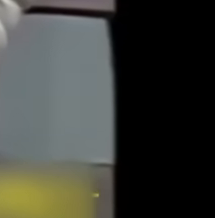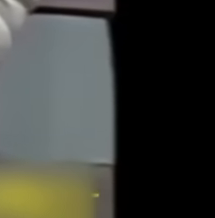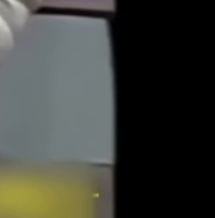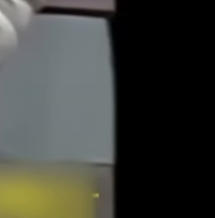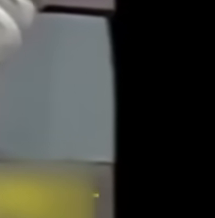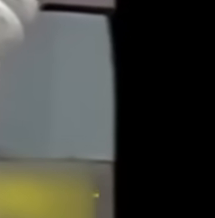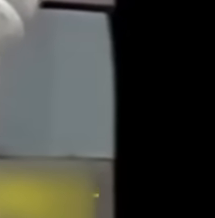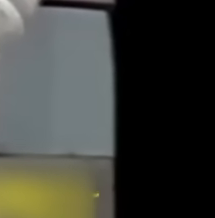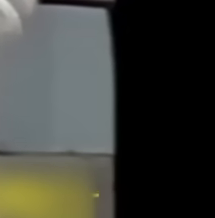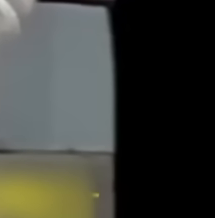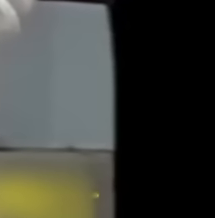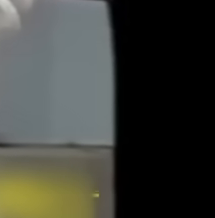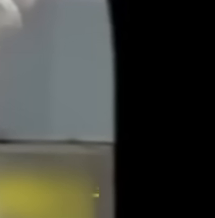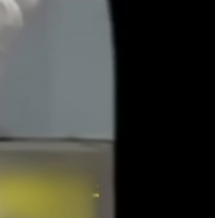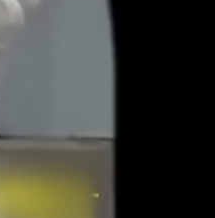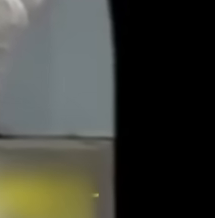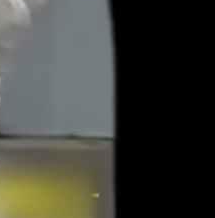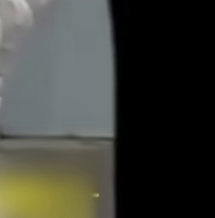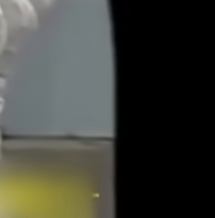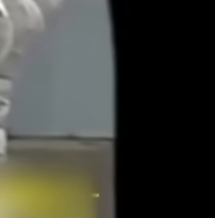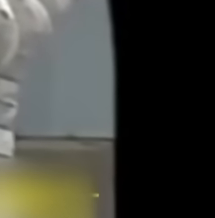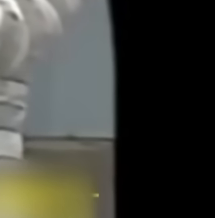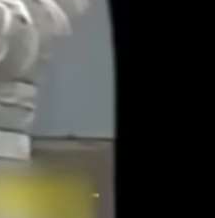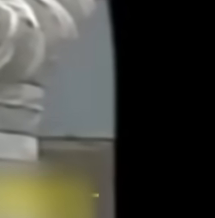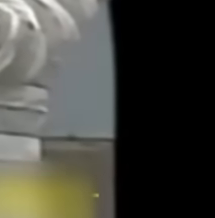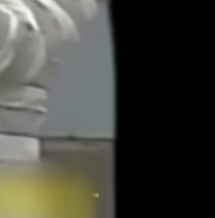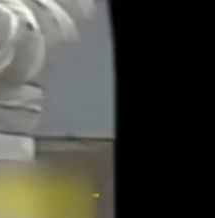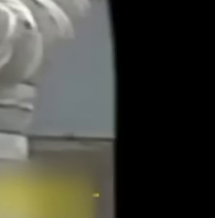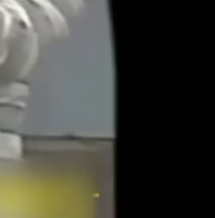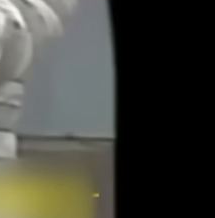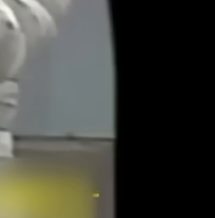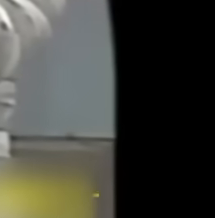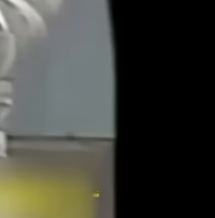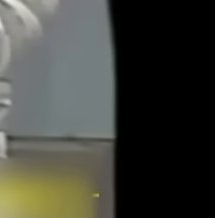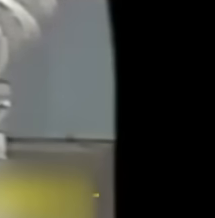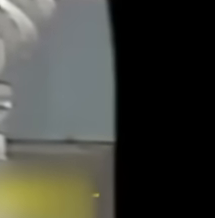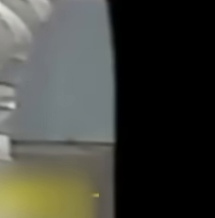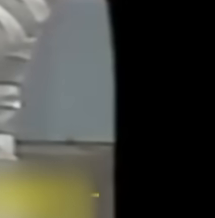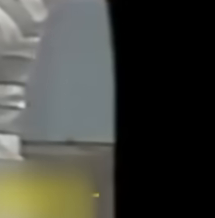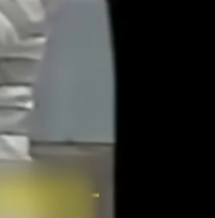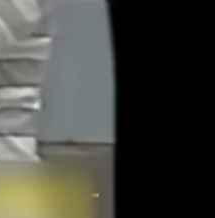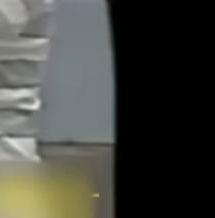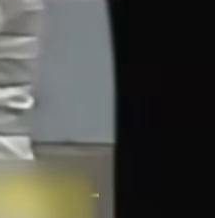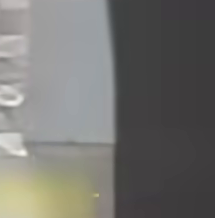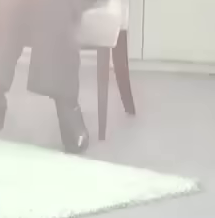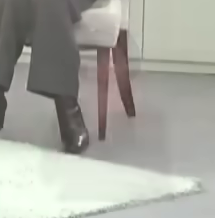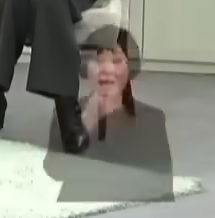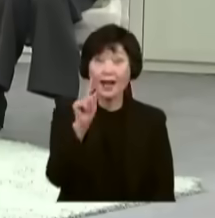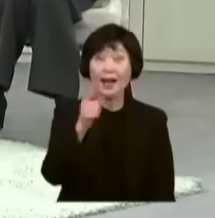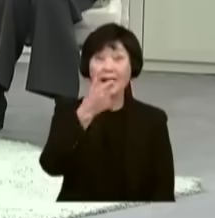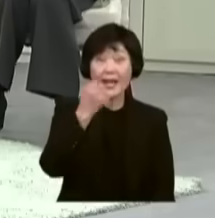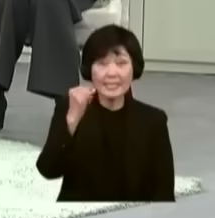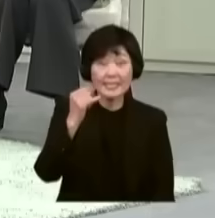물이 솟는다고. 어떻게 솟아오냐? 아니야 등에서 물이 뿜뿜 오른다고. 뭐. 진짜인지 가짜인지 한번 해봐. 몰라. 우리